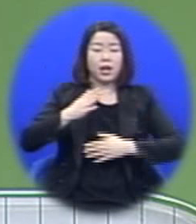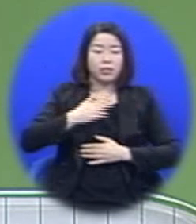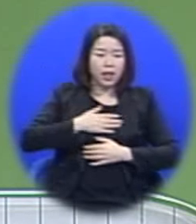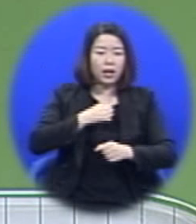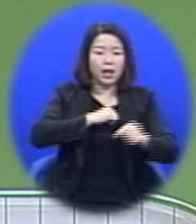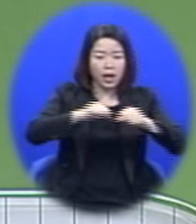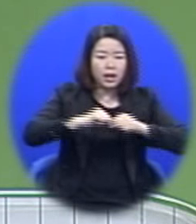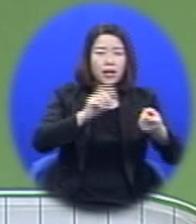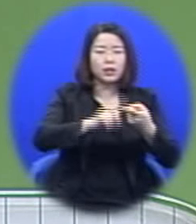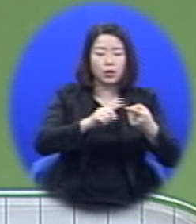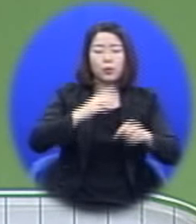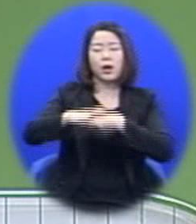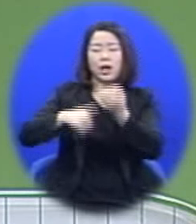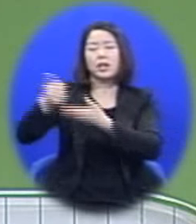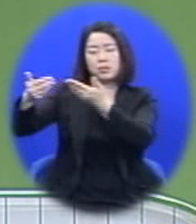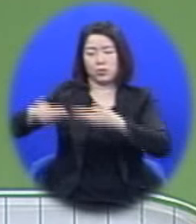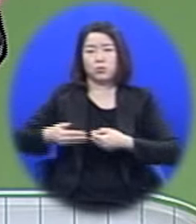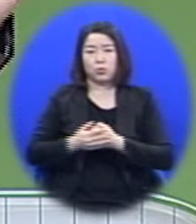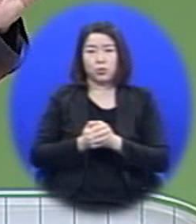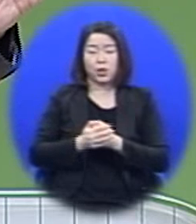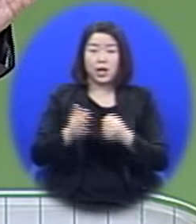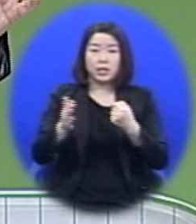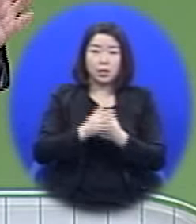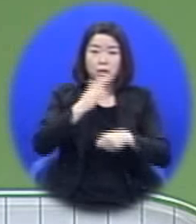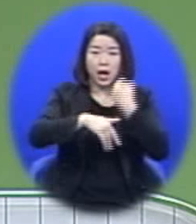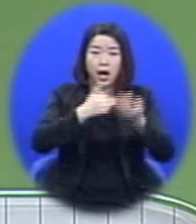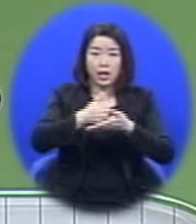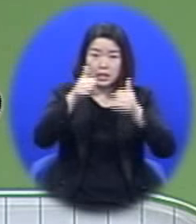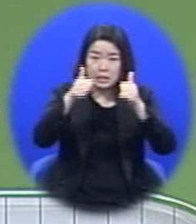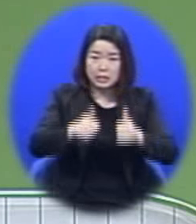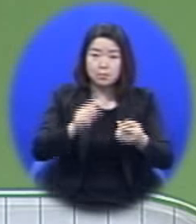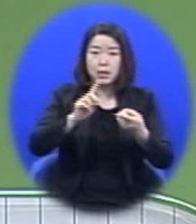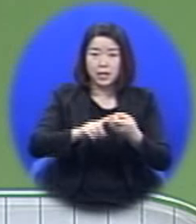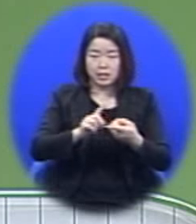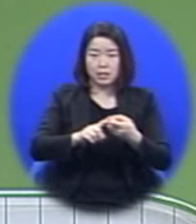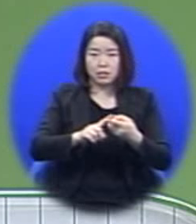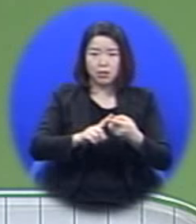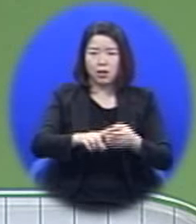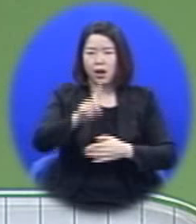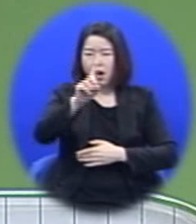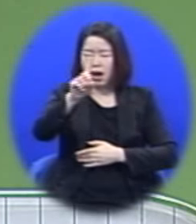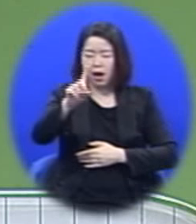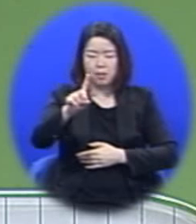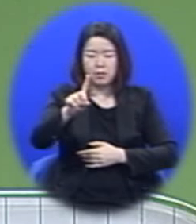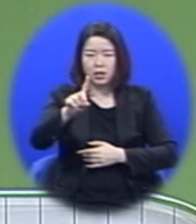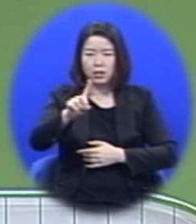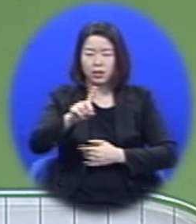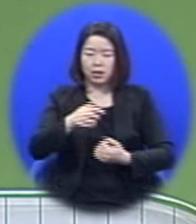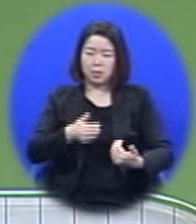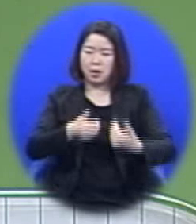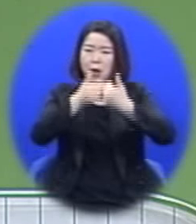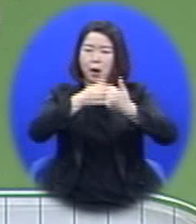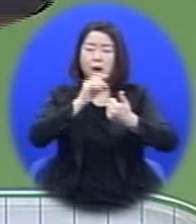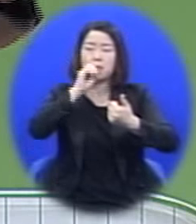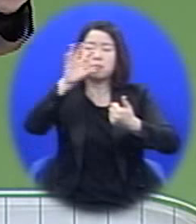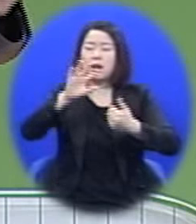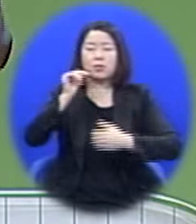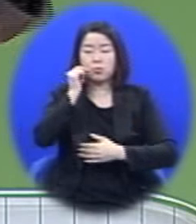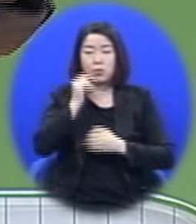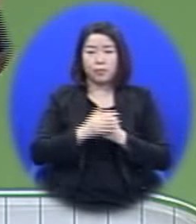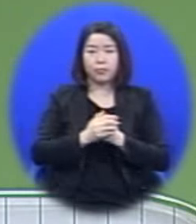하나님이 하시는 거예요. 그러니까 하나님의 심판에 대해서 우리가 한마디 토를 달 수가 없어요. 내가